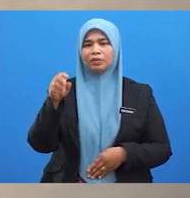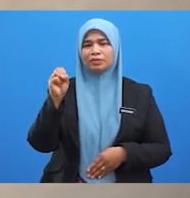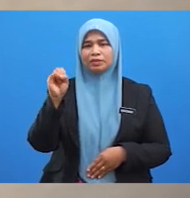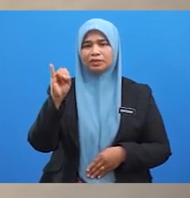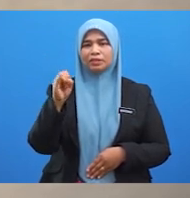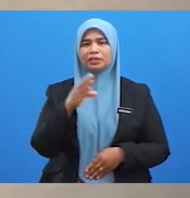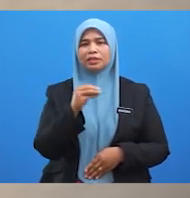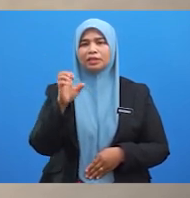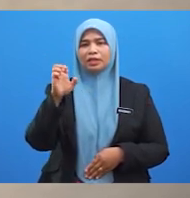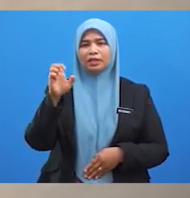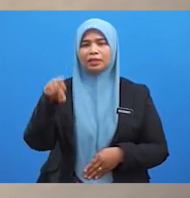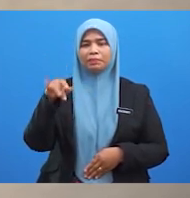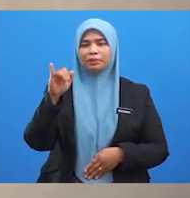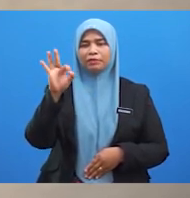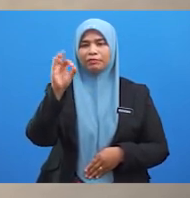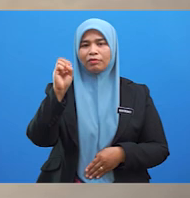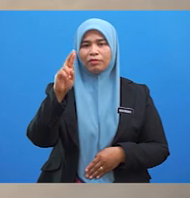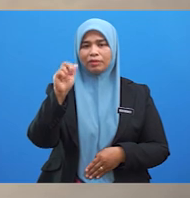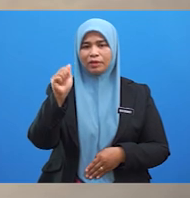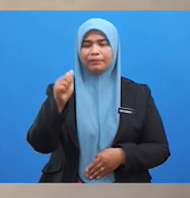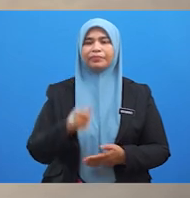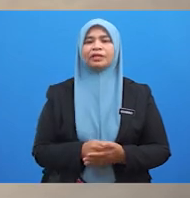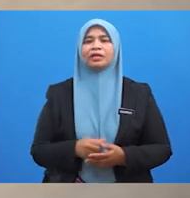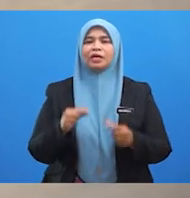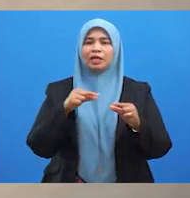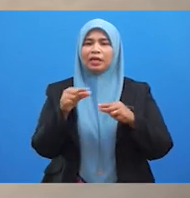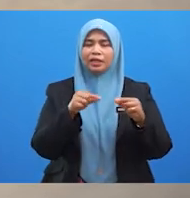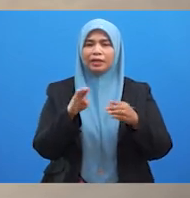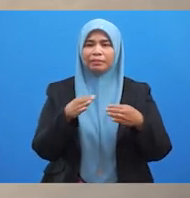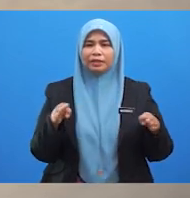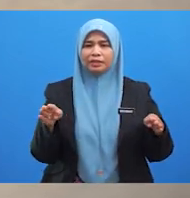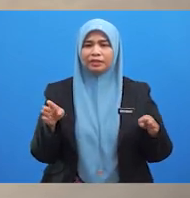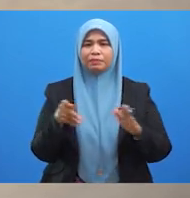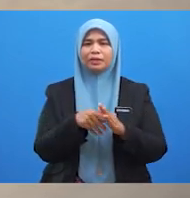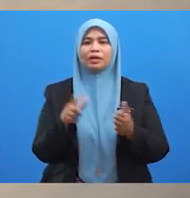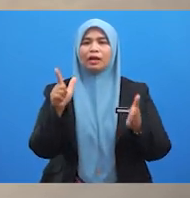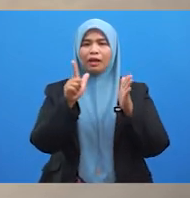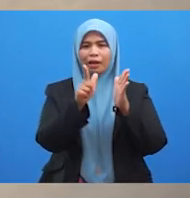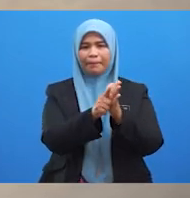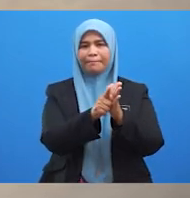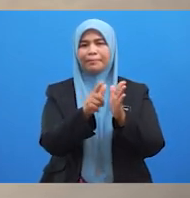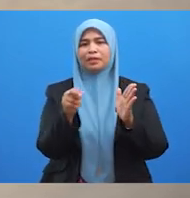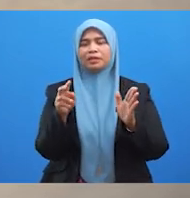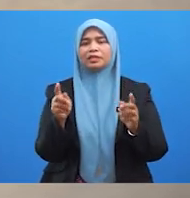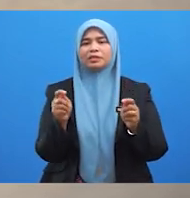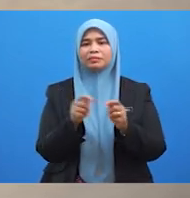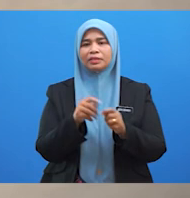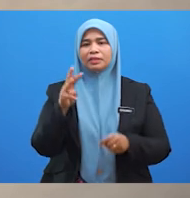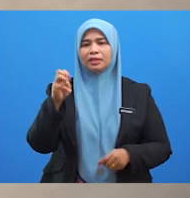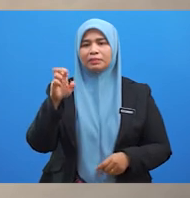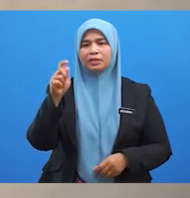epifora. Selain itu, gaya bahasa perlambangan seperti metafora,